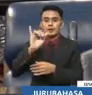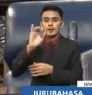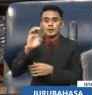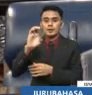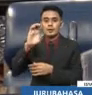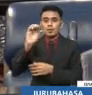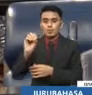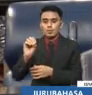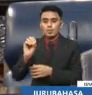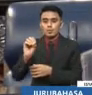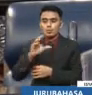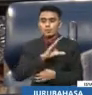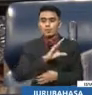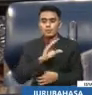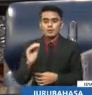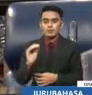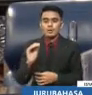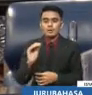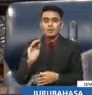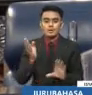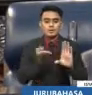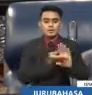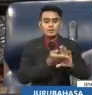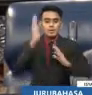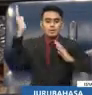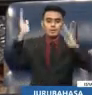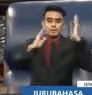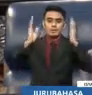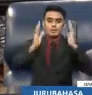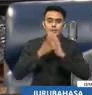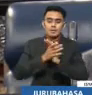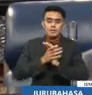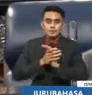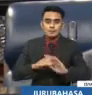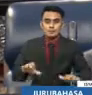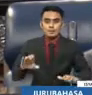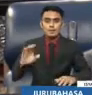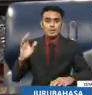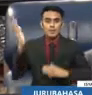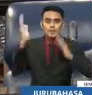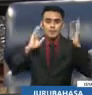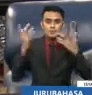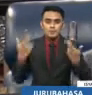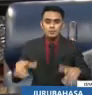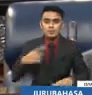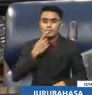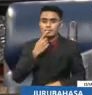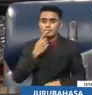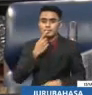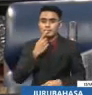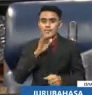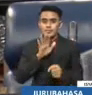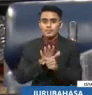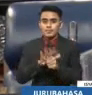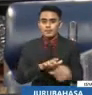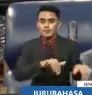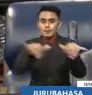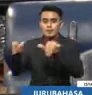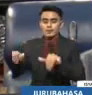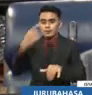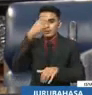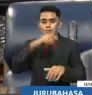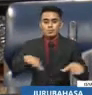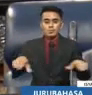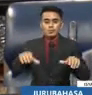aio dalam hal ini Bank Negara Malaysia dan Selandia seperti Malaysia telah memeteraikan pengaturan penyelarasan